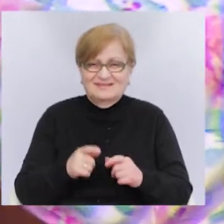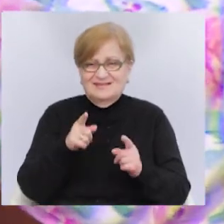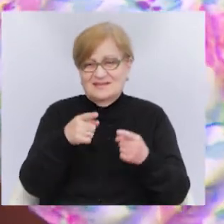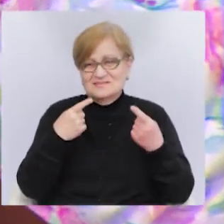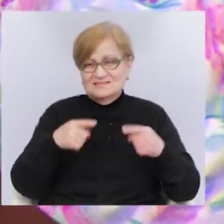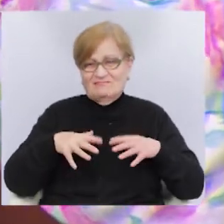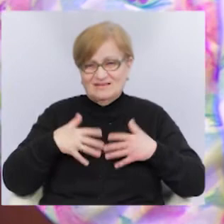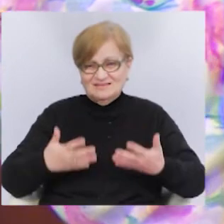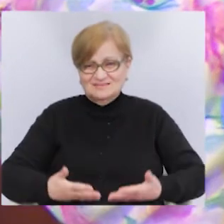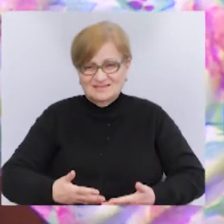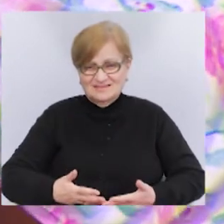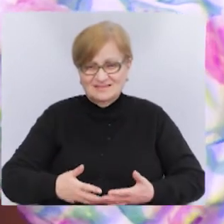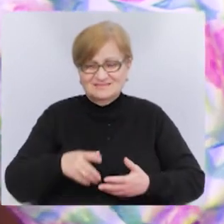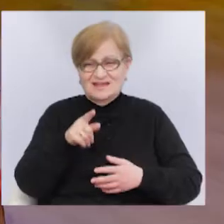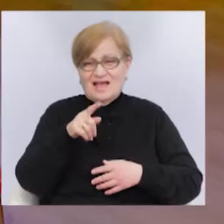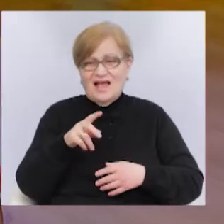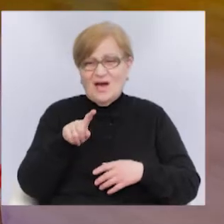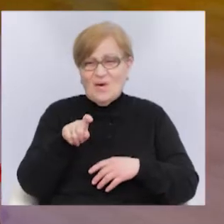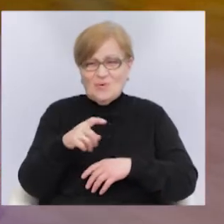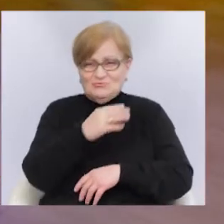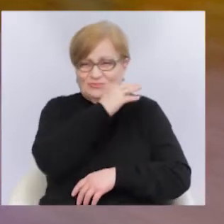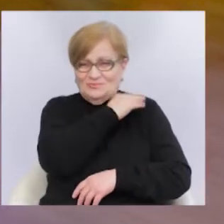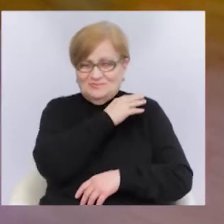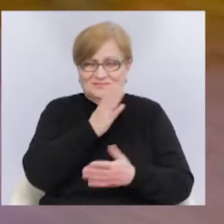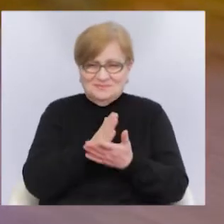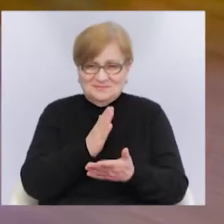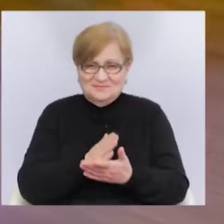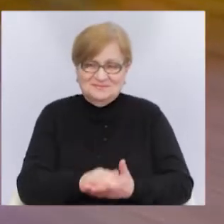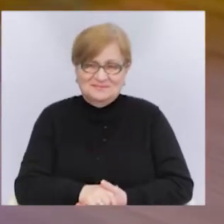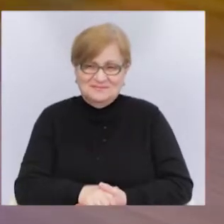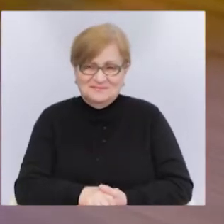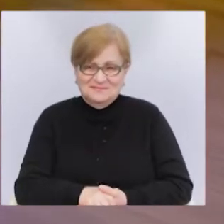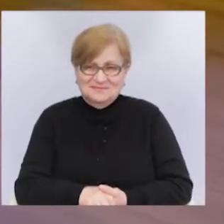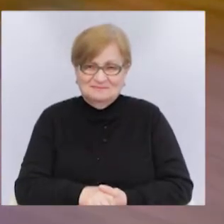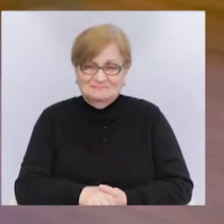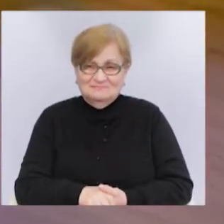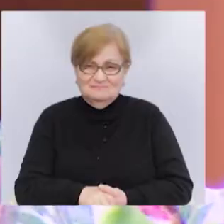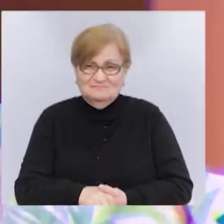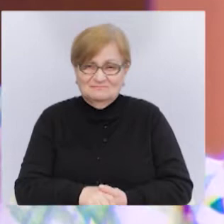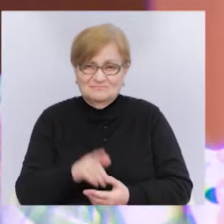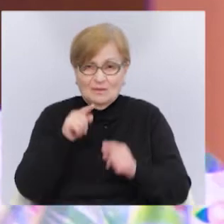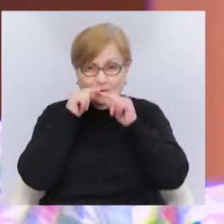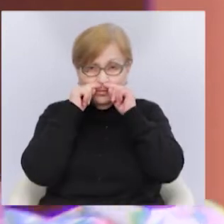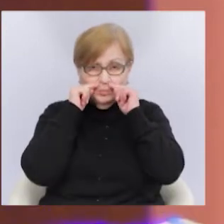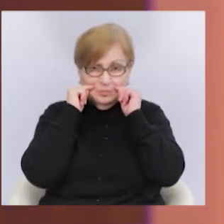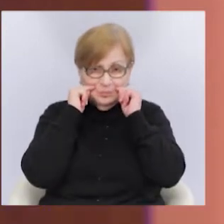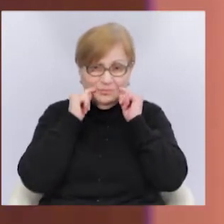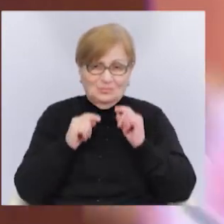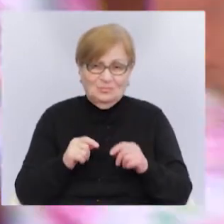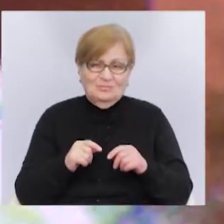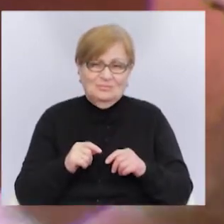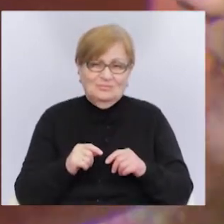სულს ხოზე დაცვია და ხოჭო აზის. აბა, მოდი ხა სხვა უშებიანია და